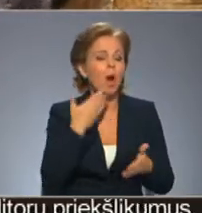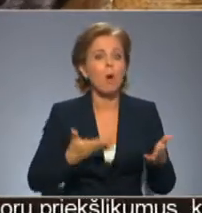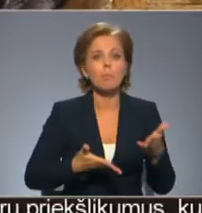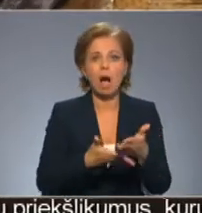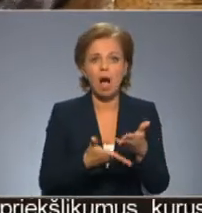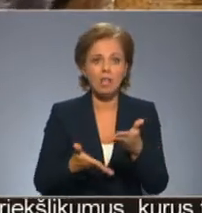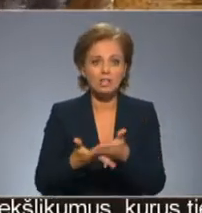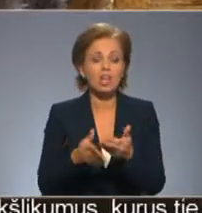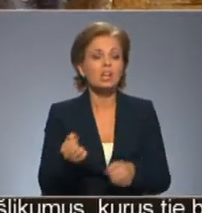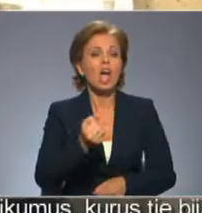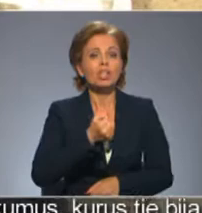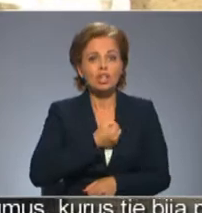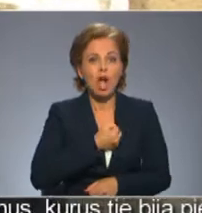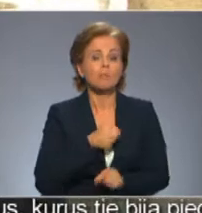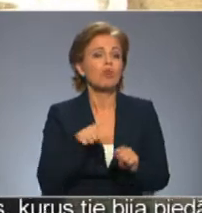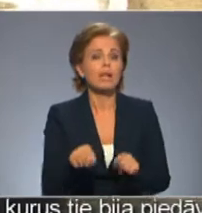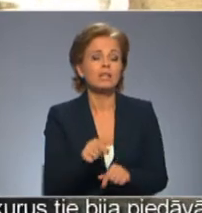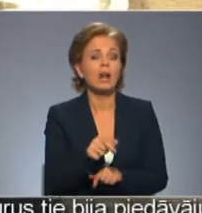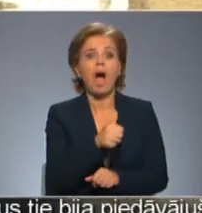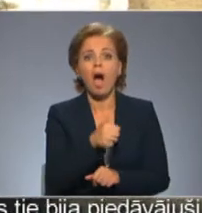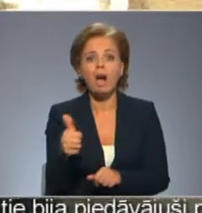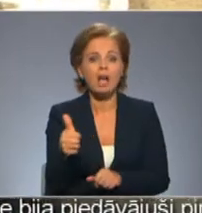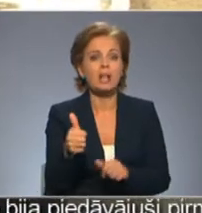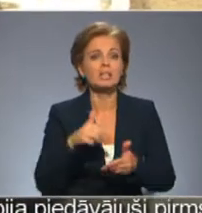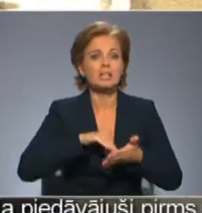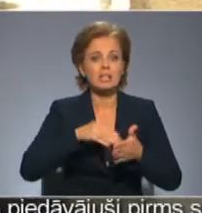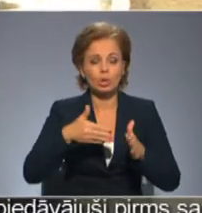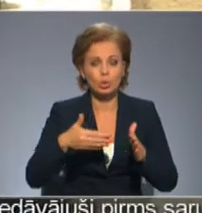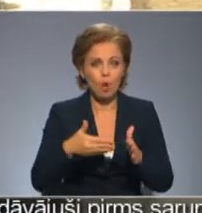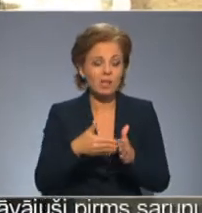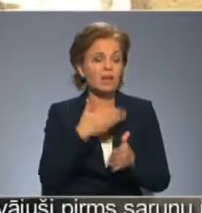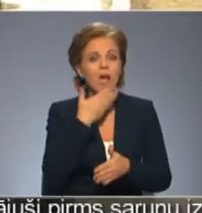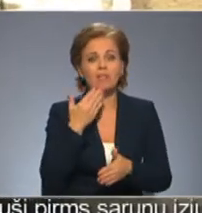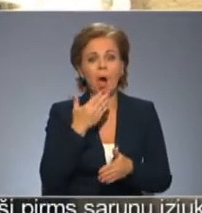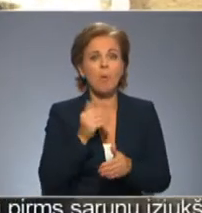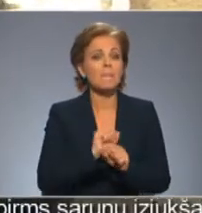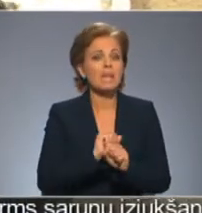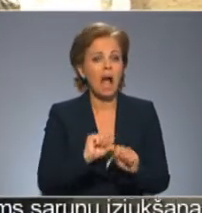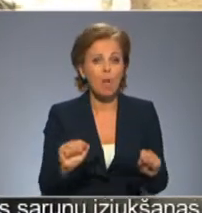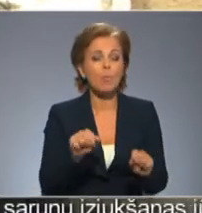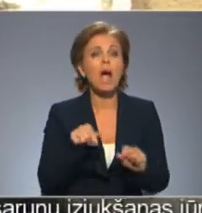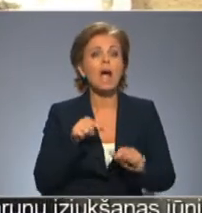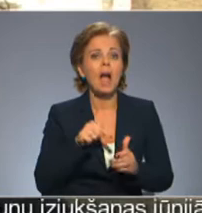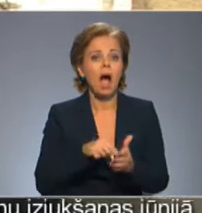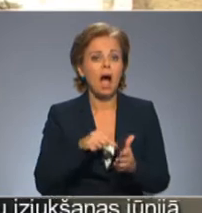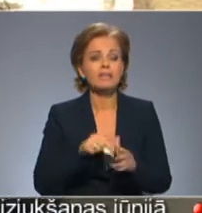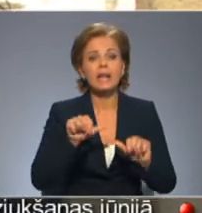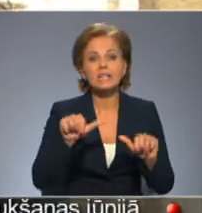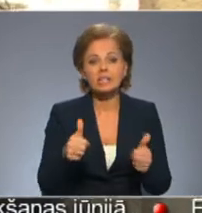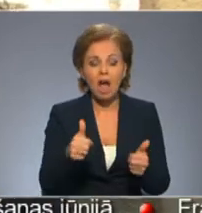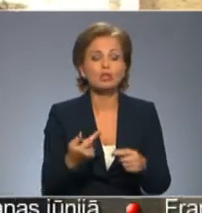palīdzējis. Diemžēl tā tiešām ir ārkārt situācija, un tāda situācija, protams, nav pieļaujama, kāda izveidojās, bet viņa